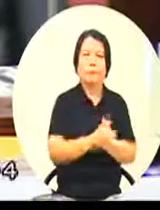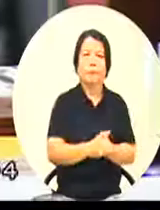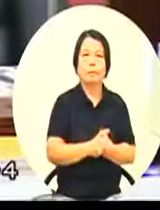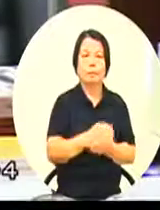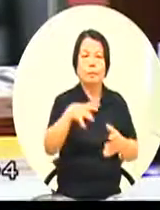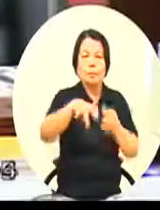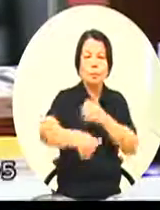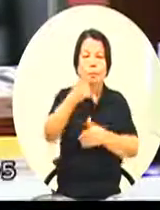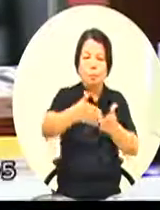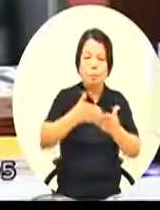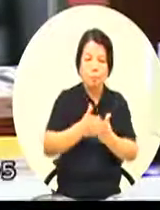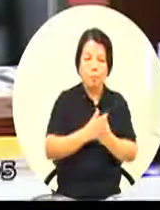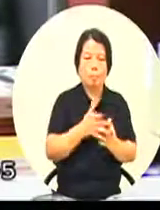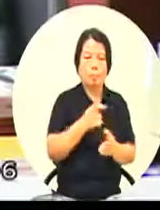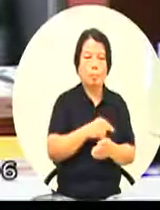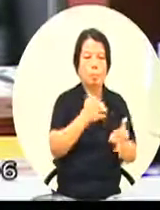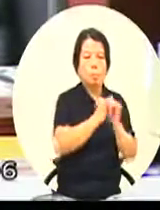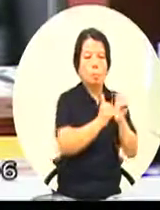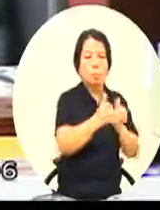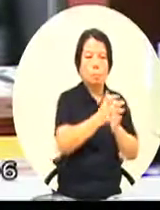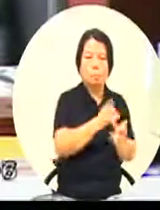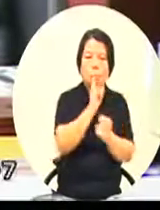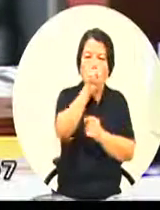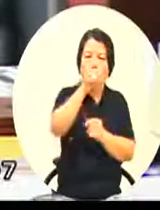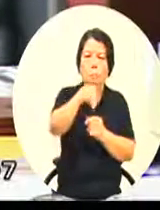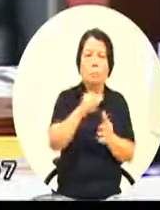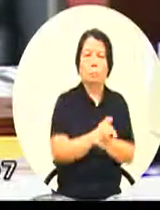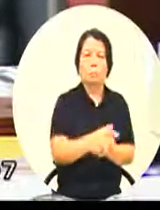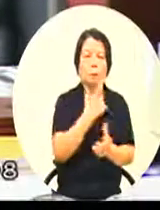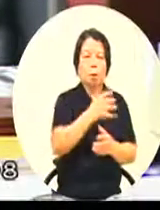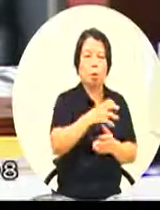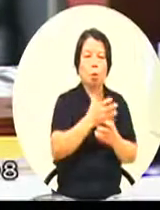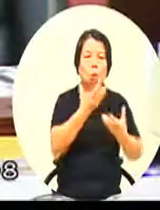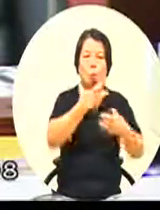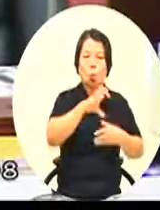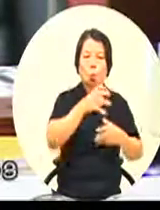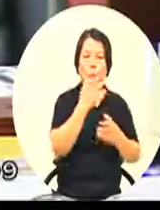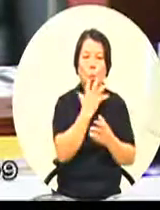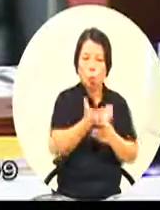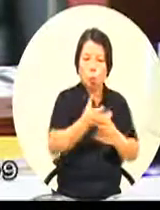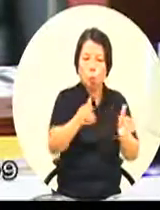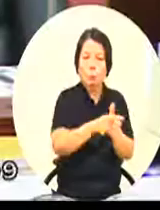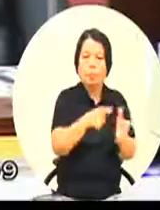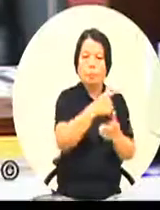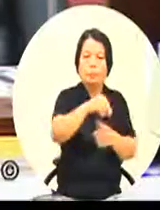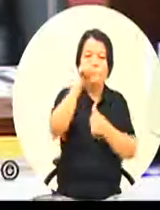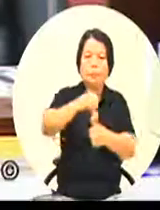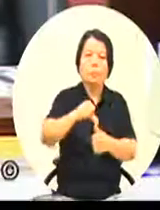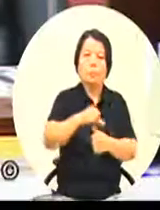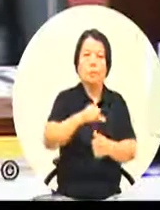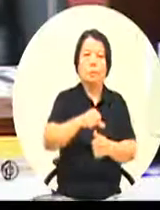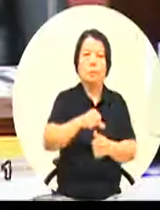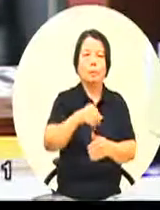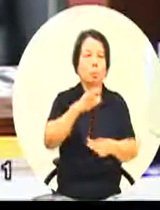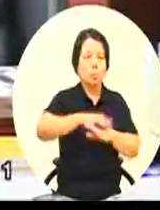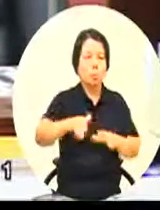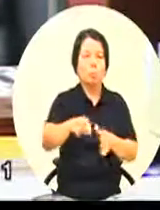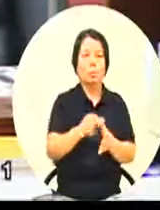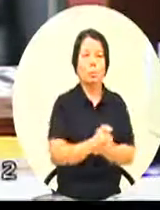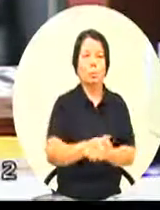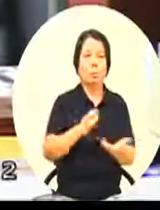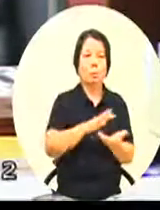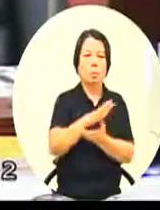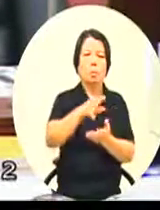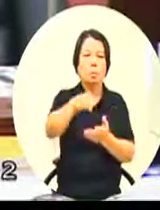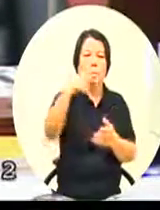呢。如果真的民众开始告他造成损失的话，那这个刑责一定会成立的。这种乌龙事件真的